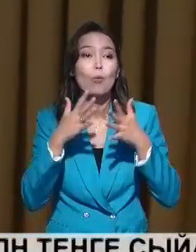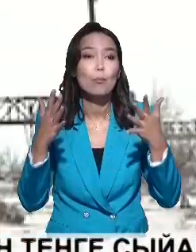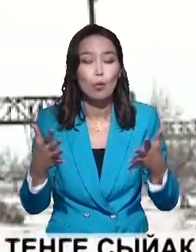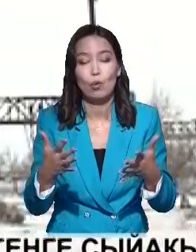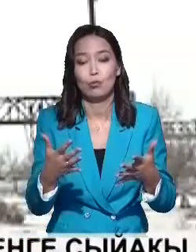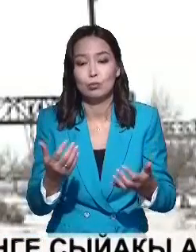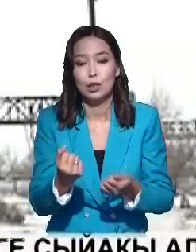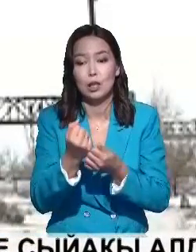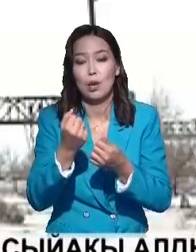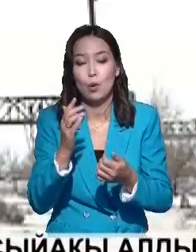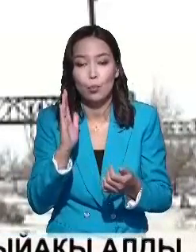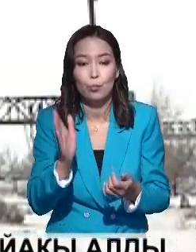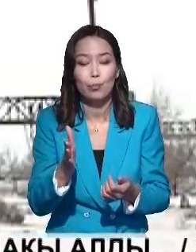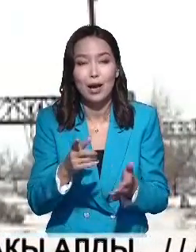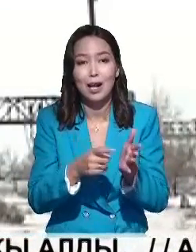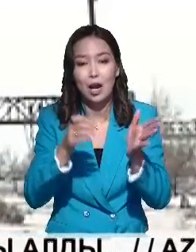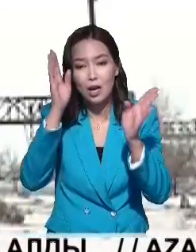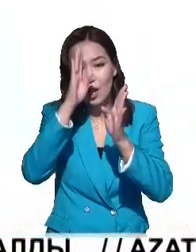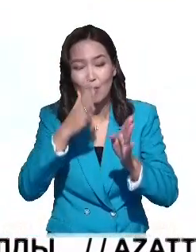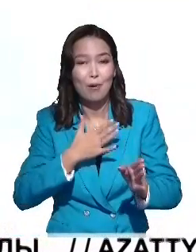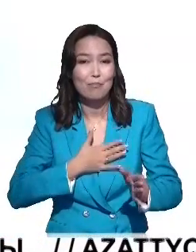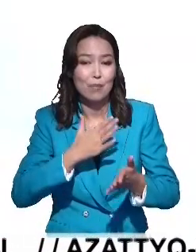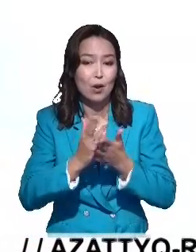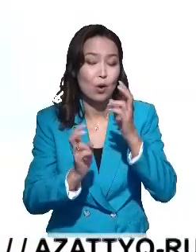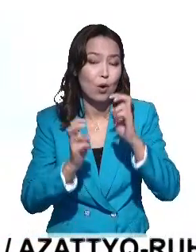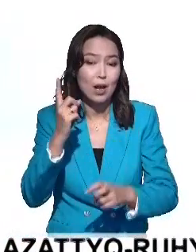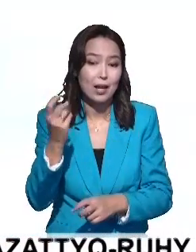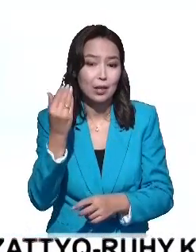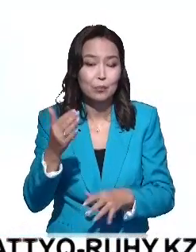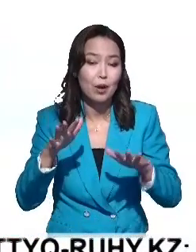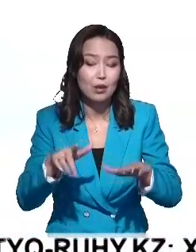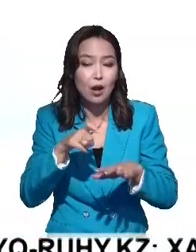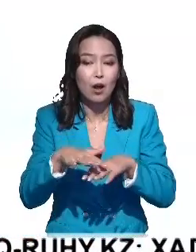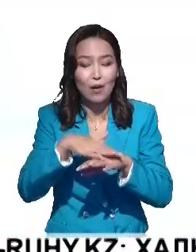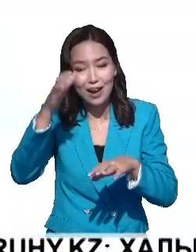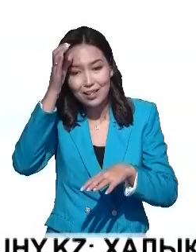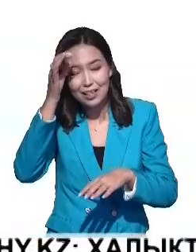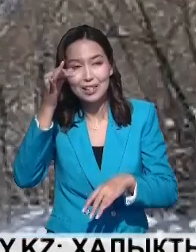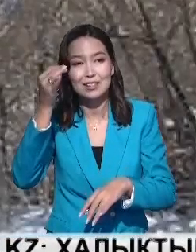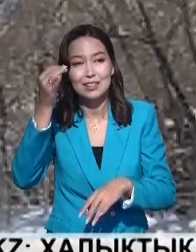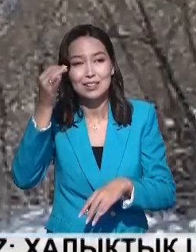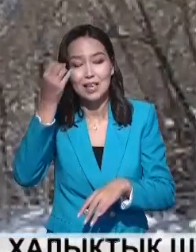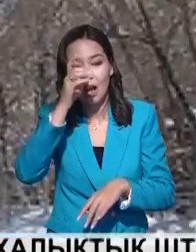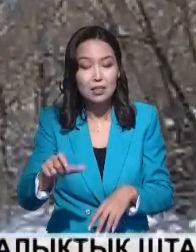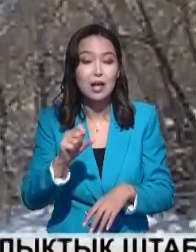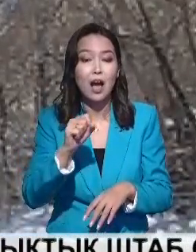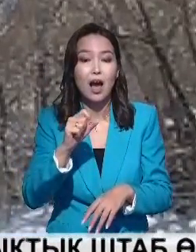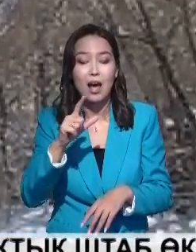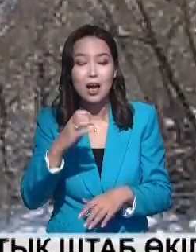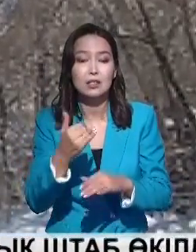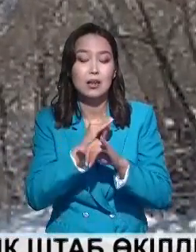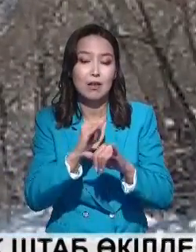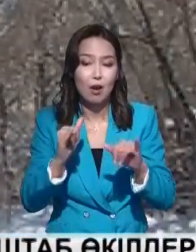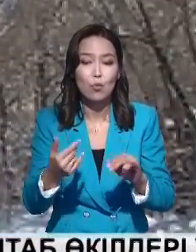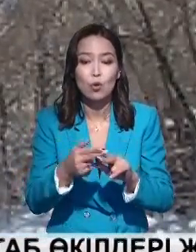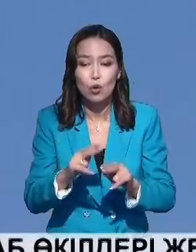болады. Қарағанды экологиясы нашар өңірлердің бірі болғандықтан жергілікті ғалымдар мен зиялы қауым атом энергетикасын дамытуды құптап